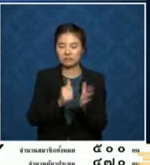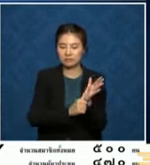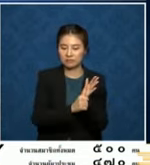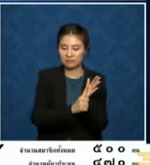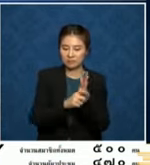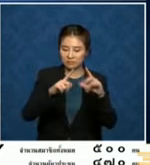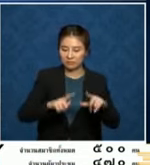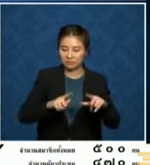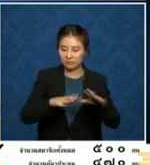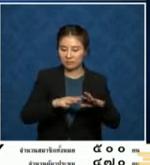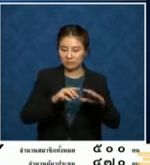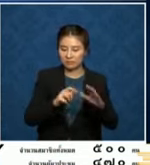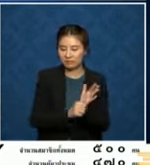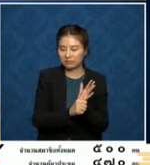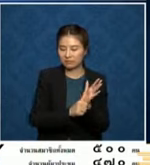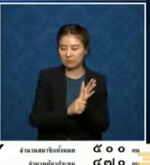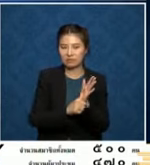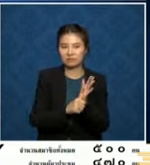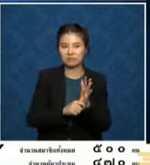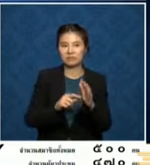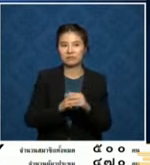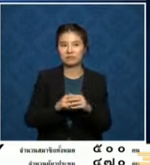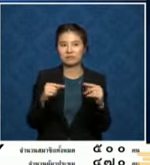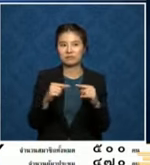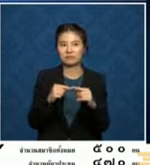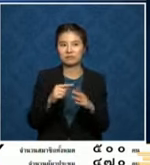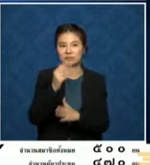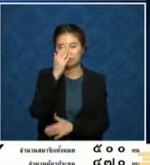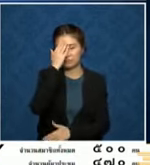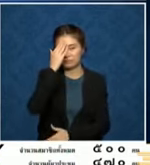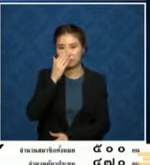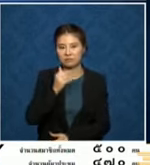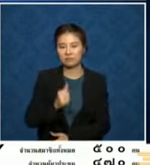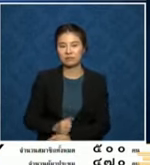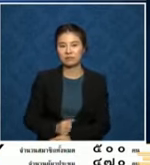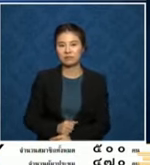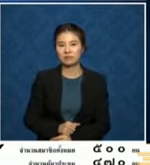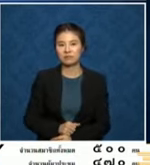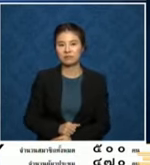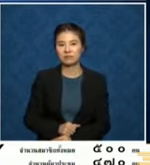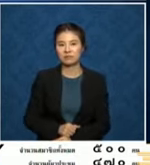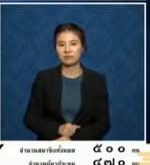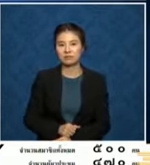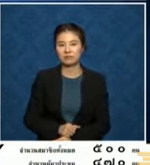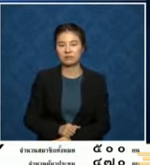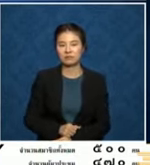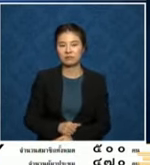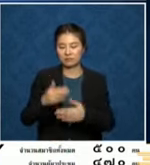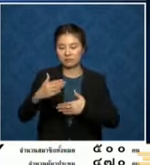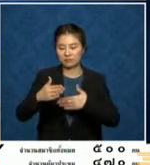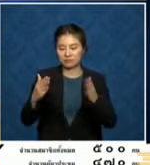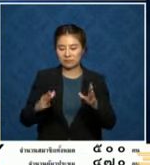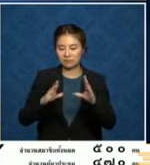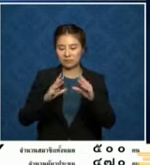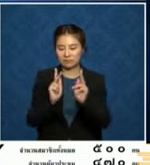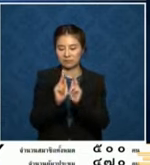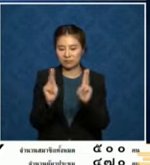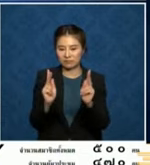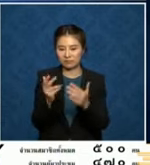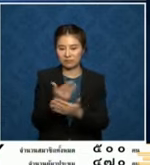งรายการปรับลดตัวเนี้ยไปอยู่ในหน้าที่อันนี้ซึ่งมาเข้าห้องกรรมาธิการนะ